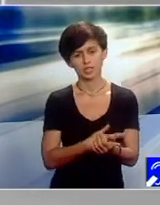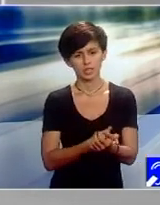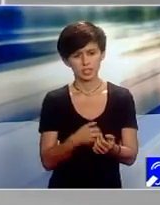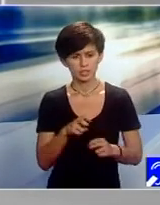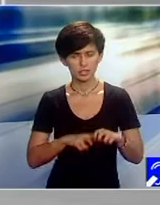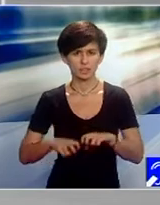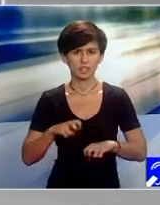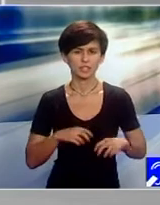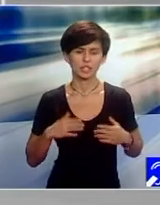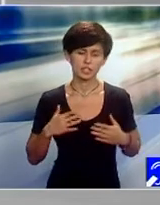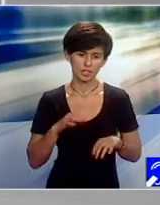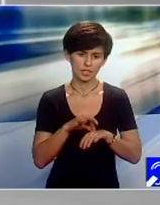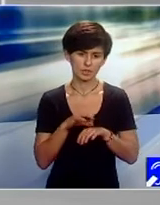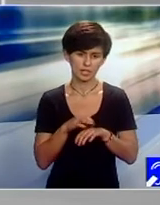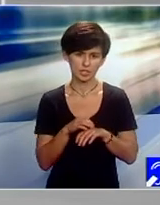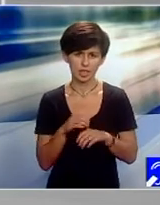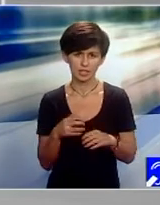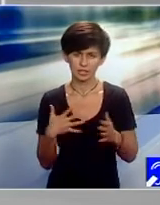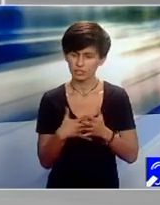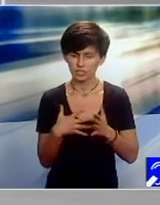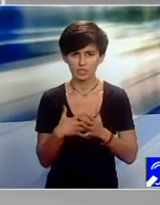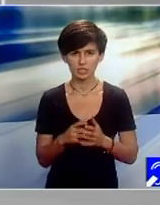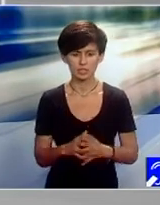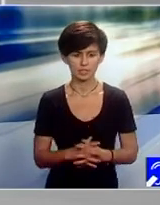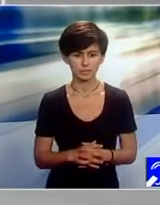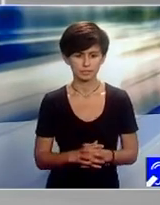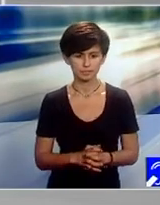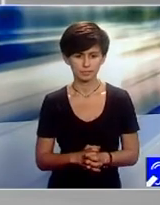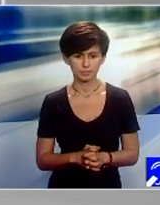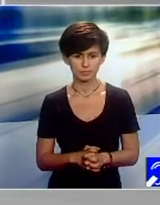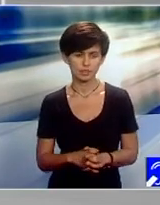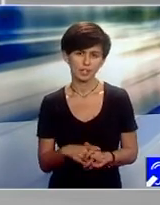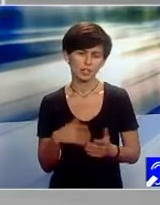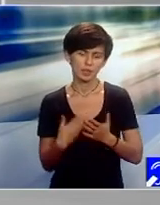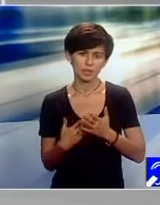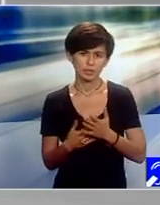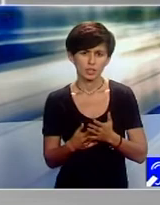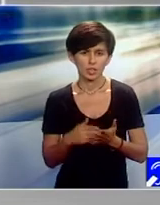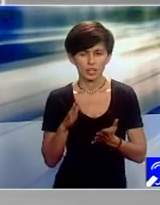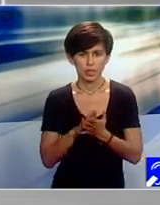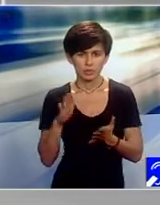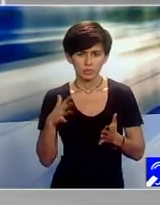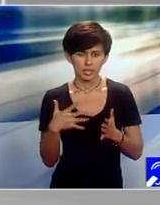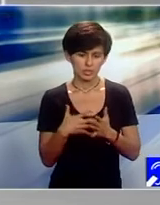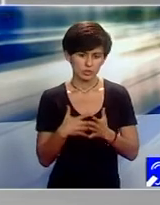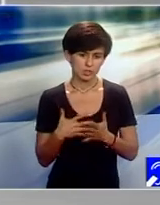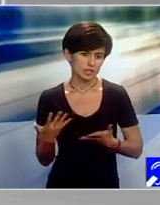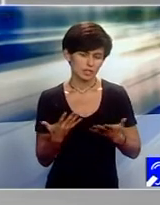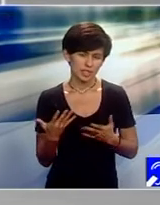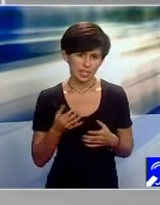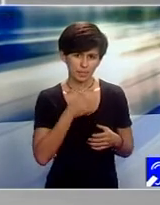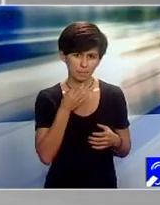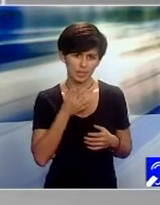la medici și la, cum am făcut noi acum, testarea. Pentru că am aplicat un test de screening, care ne spune dacă ne